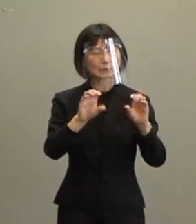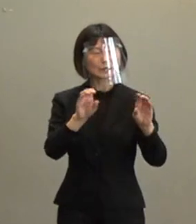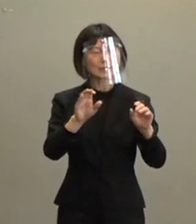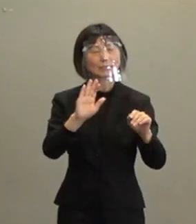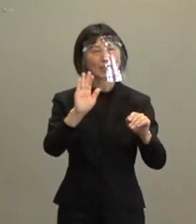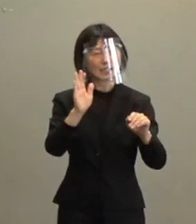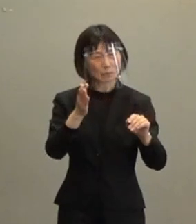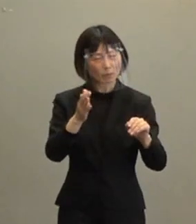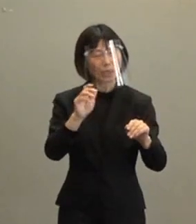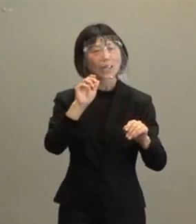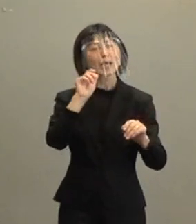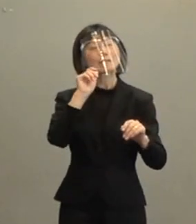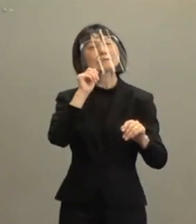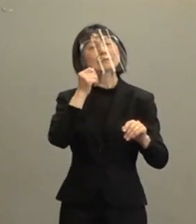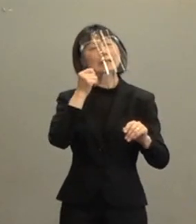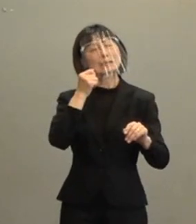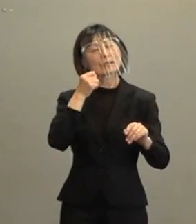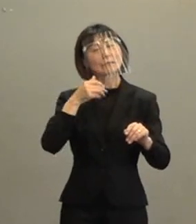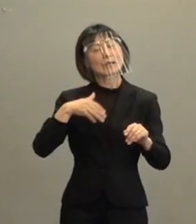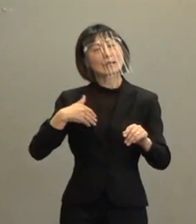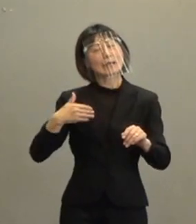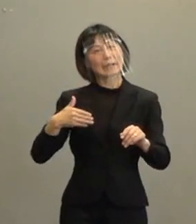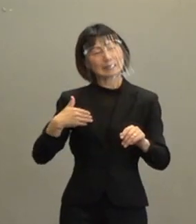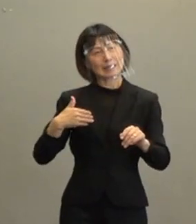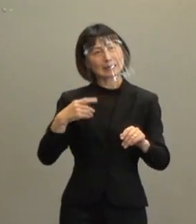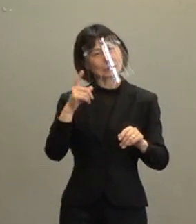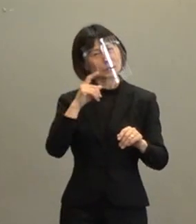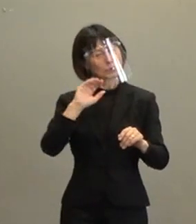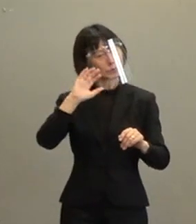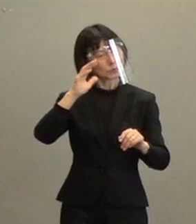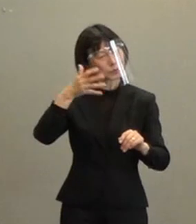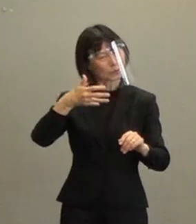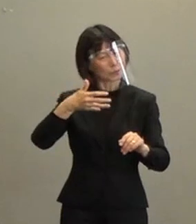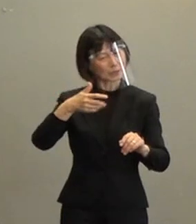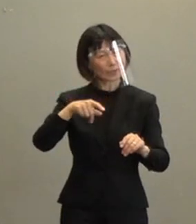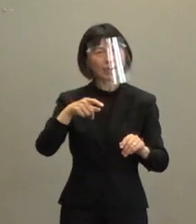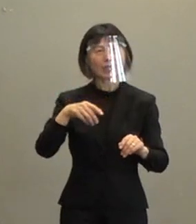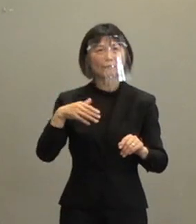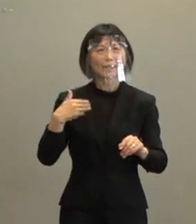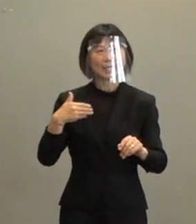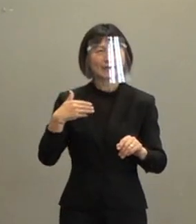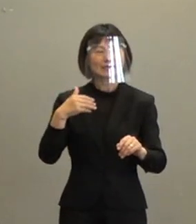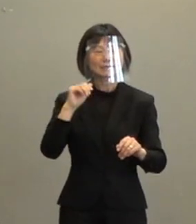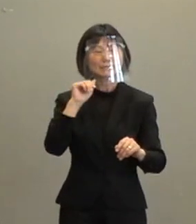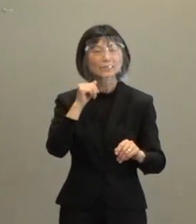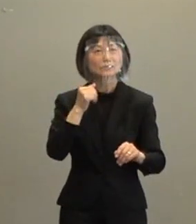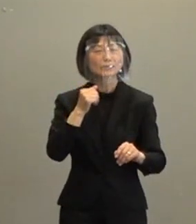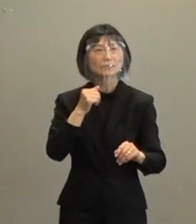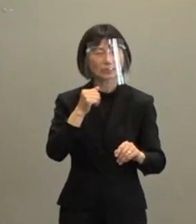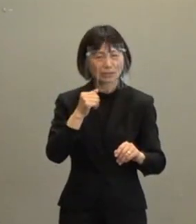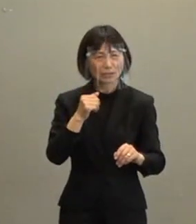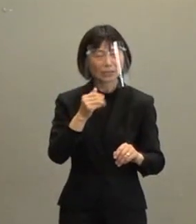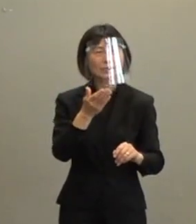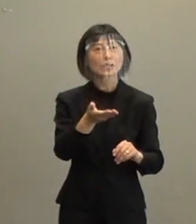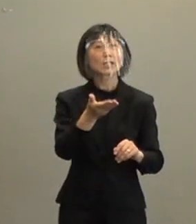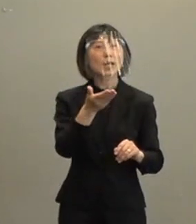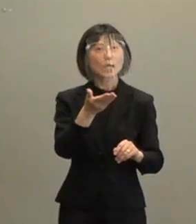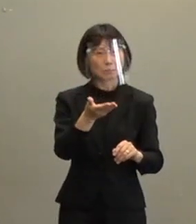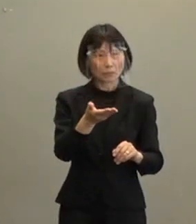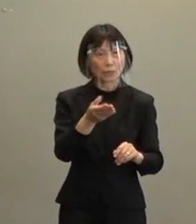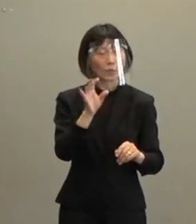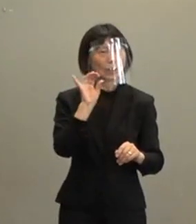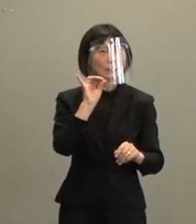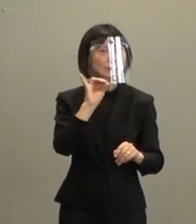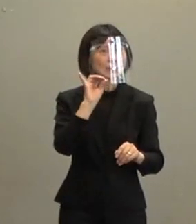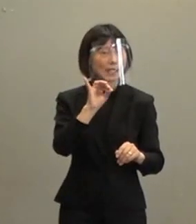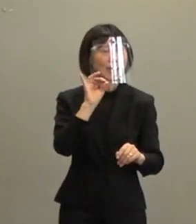ょっと難しくて、なかなかどうすごいのかなっていうのが分かりにくいかなというのがあると思うんですけど、その別にも誰もであるという